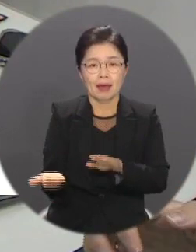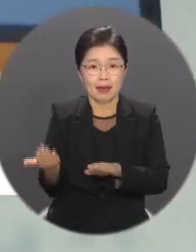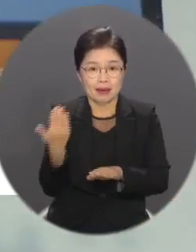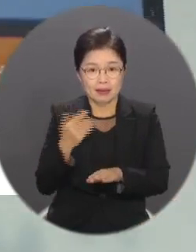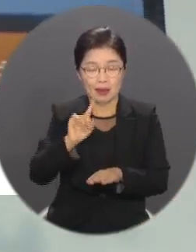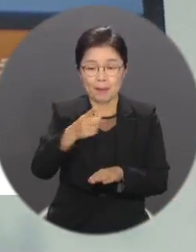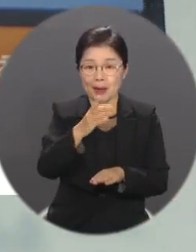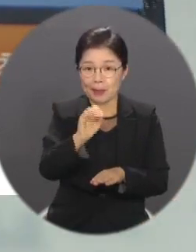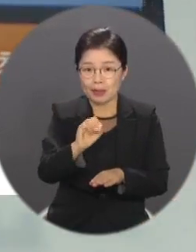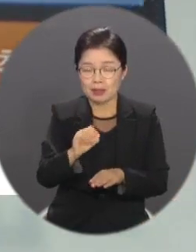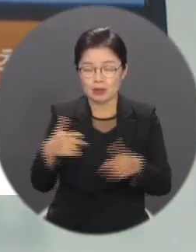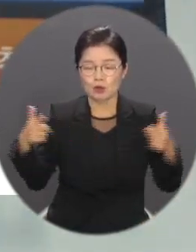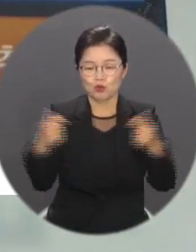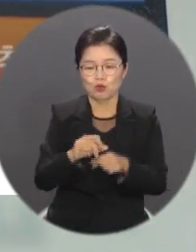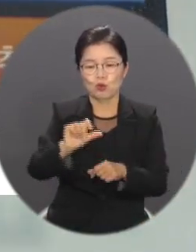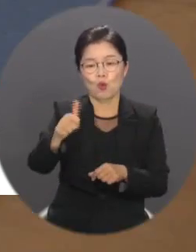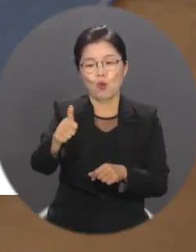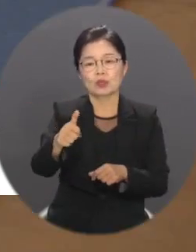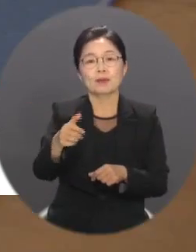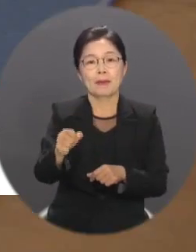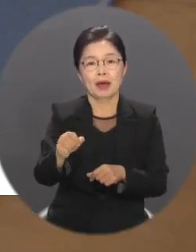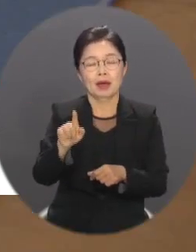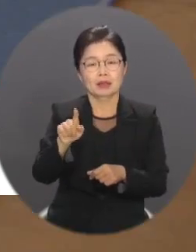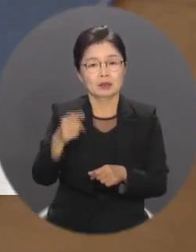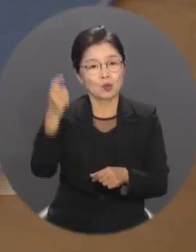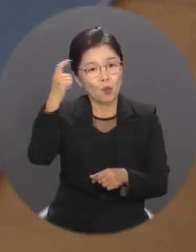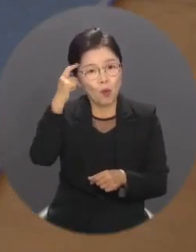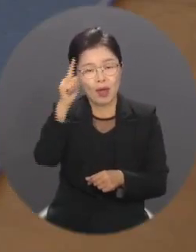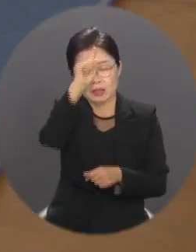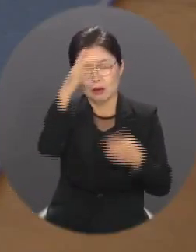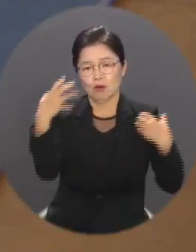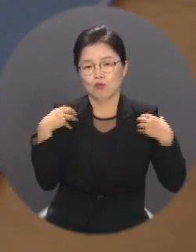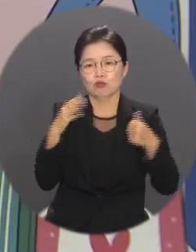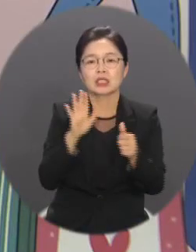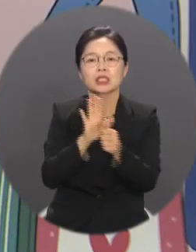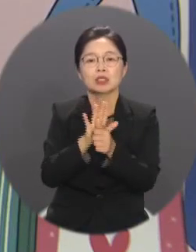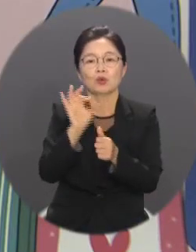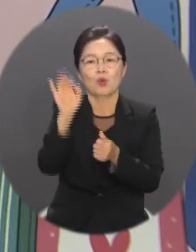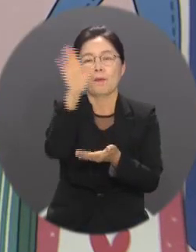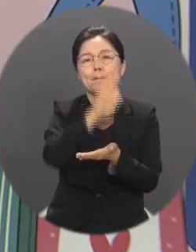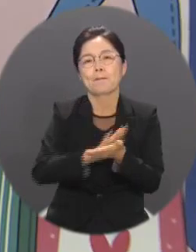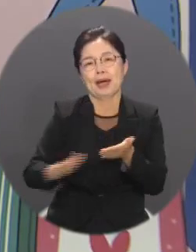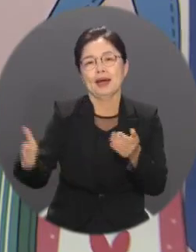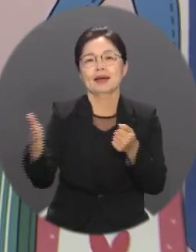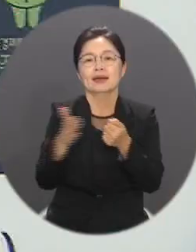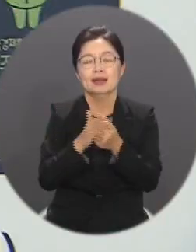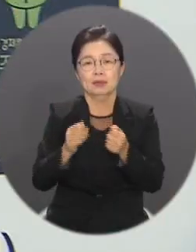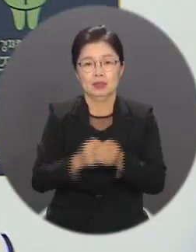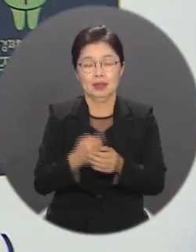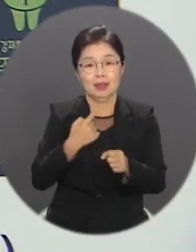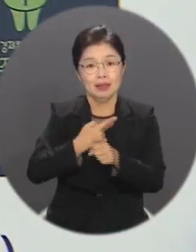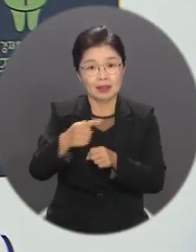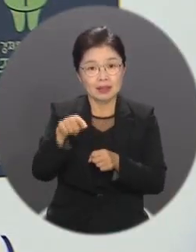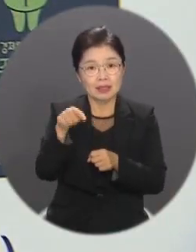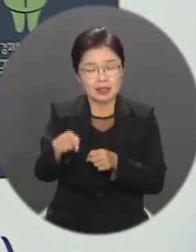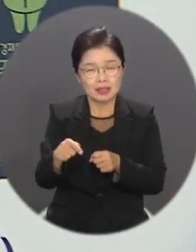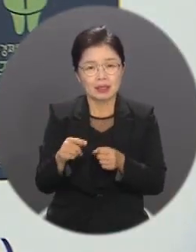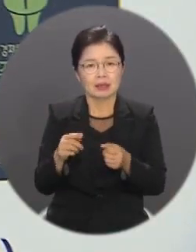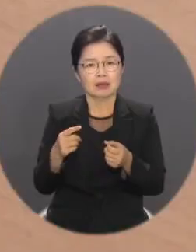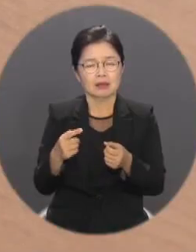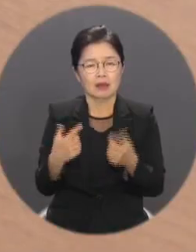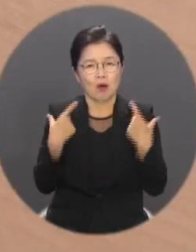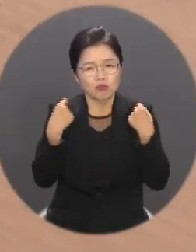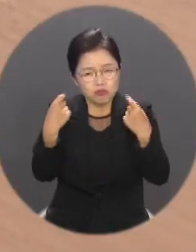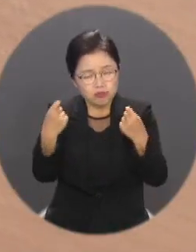원으로 낮춰 진 것도 정부 지원금이 이미 동나 버렸기 때문입니다 결국 내년에는 상생 카드 서비스가 명맥이 라도